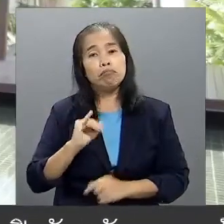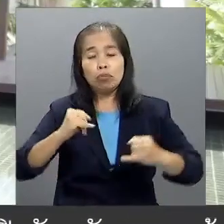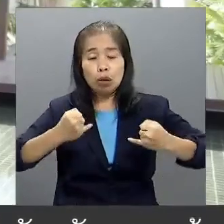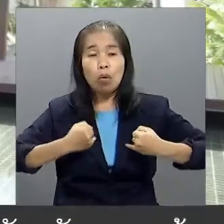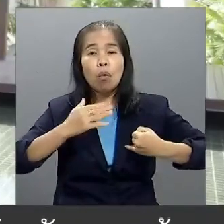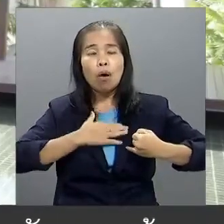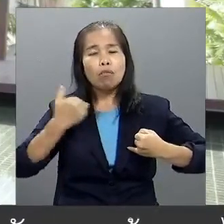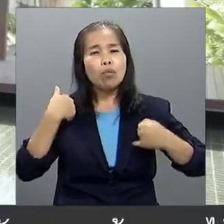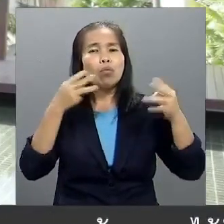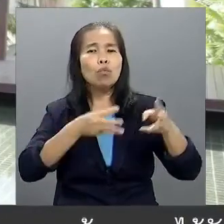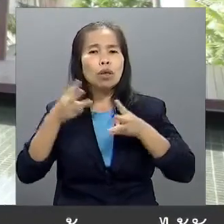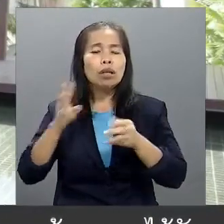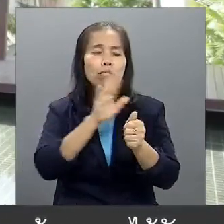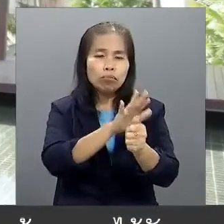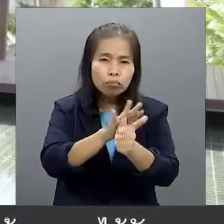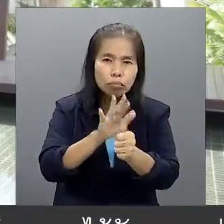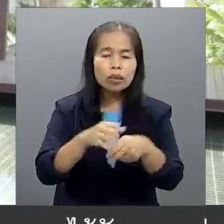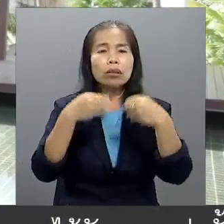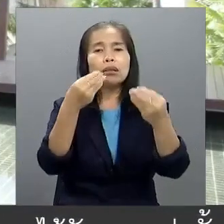วนั้นเป็นทางเลือกสุดท้ายค่ะ